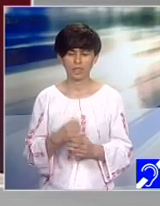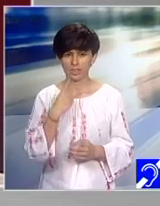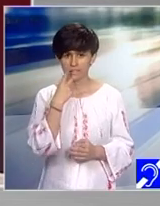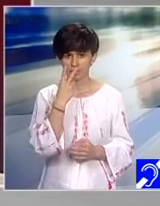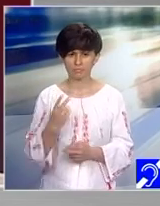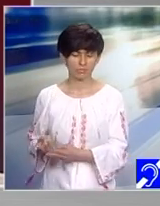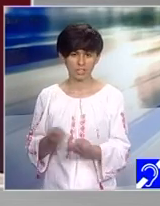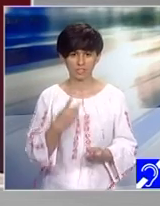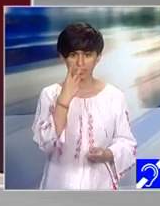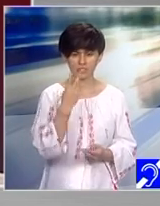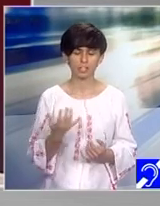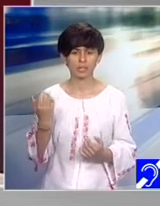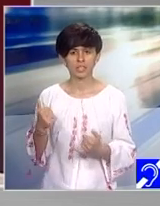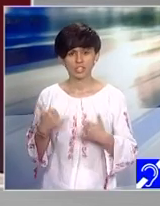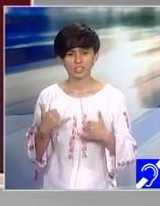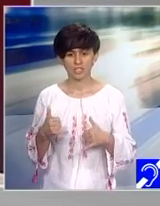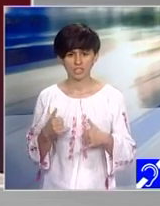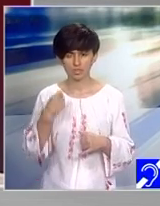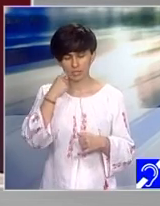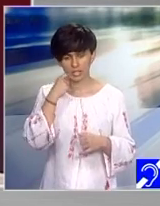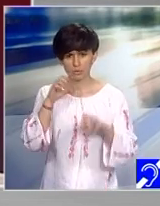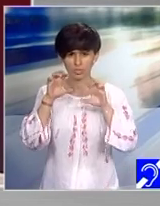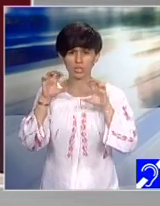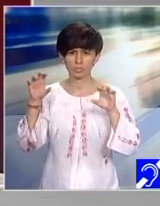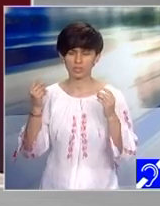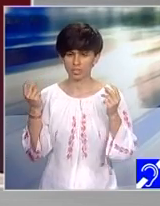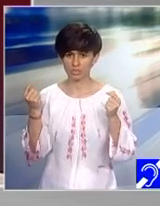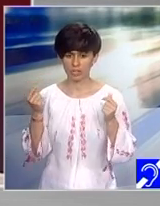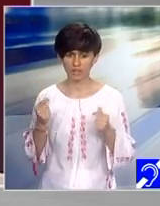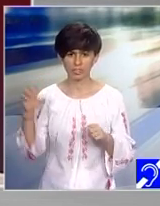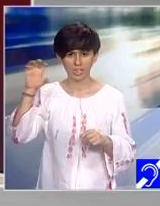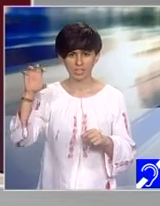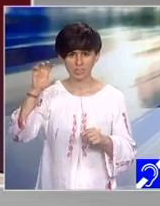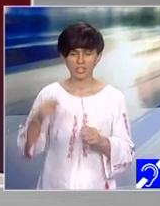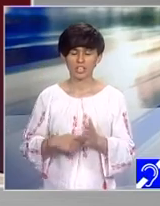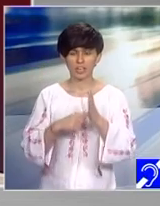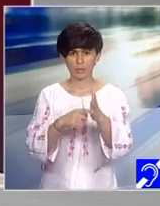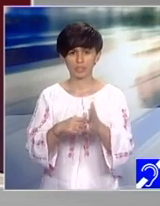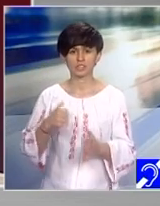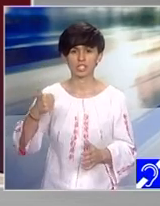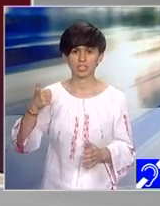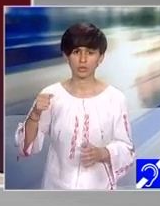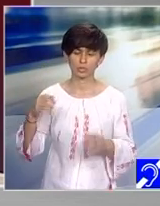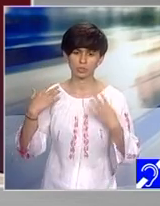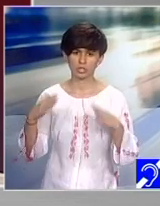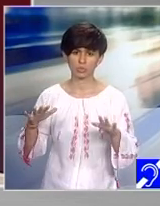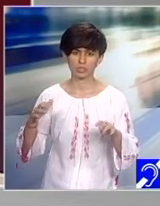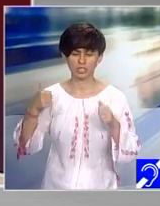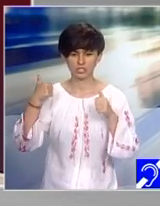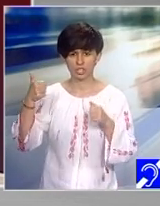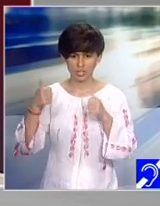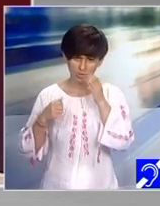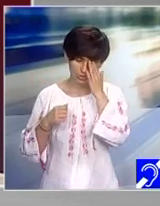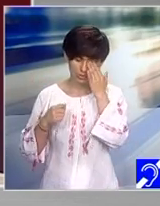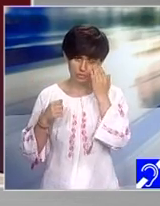Cluj, când Muzeul Etnografic al Transilvaniei a expus în premieră 191 de ii românești din